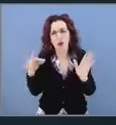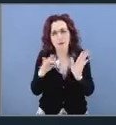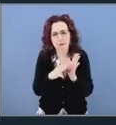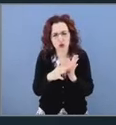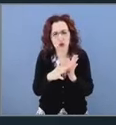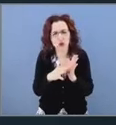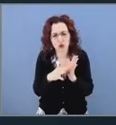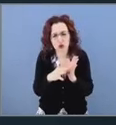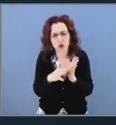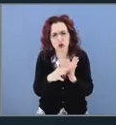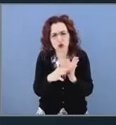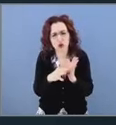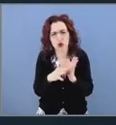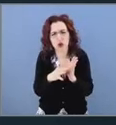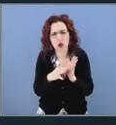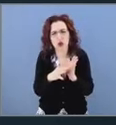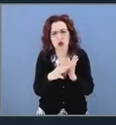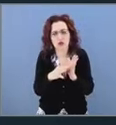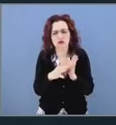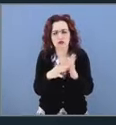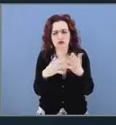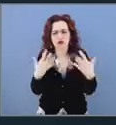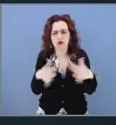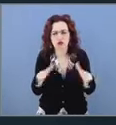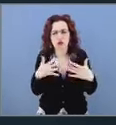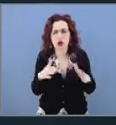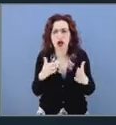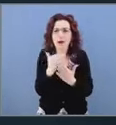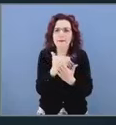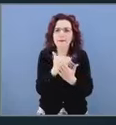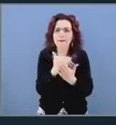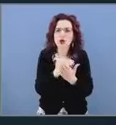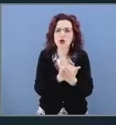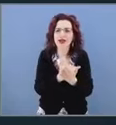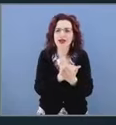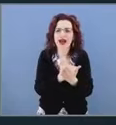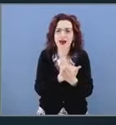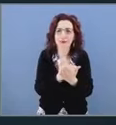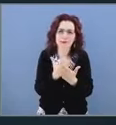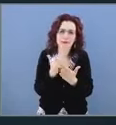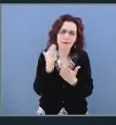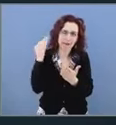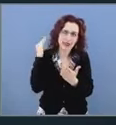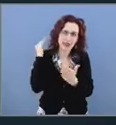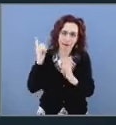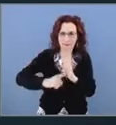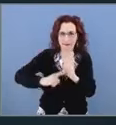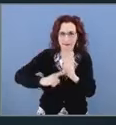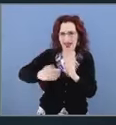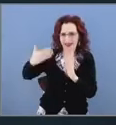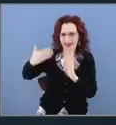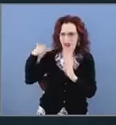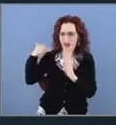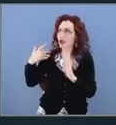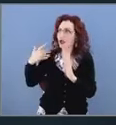una profonda risposta già nei programmi avviati nei mesi passati, il tema strategico e che sarà sempre